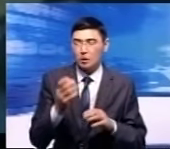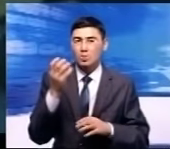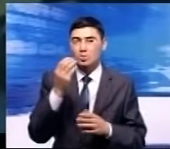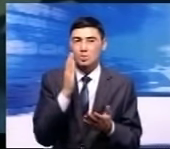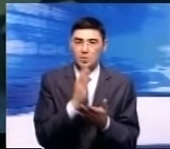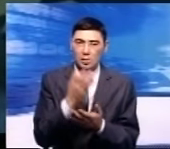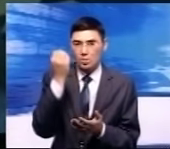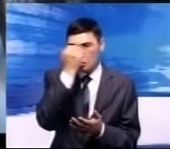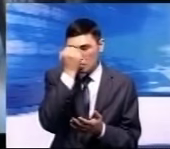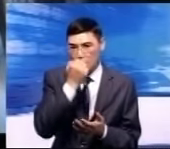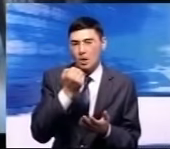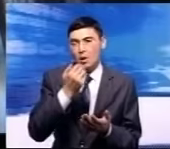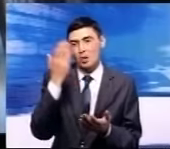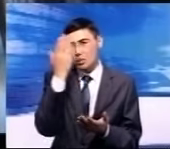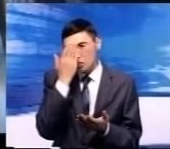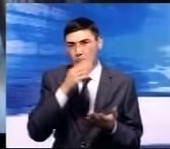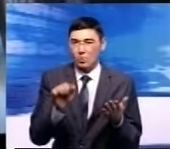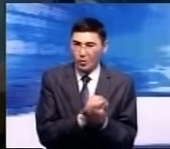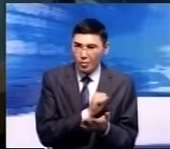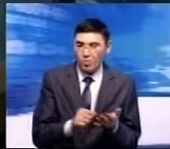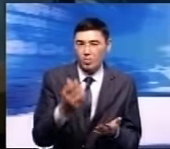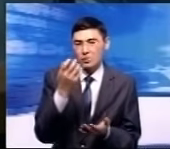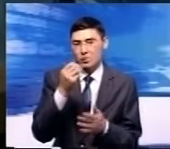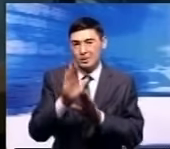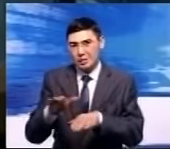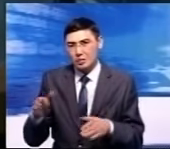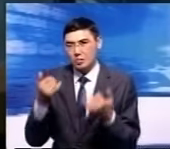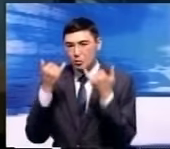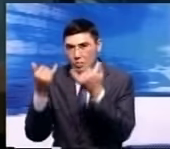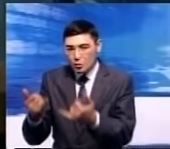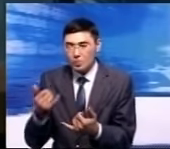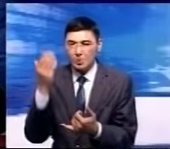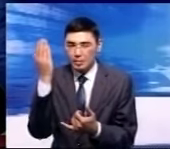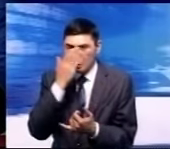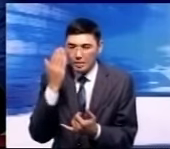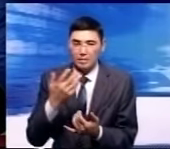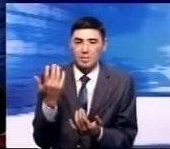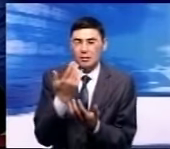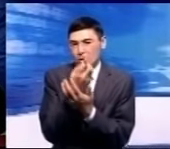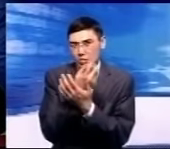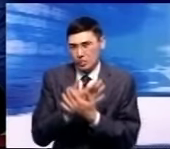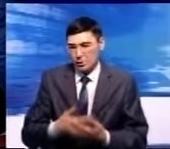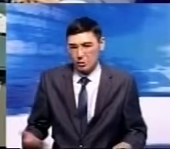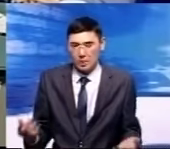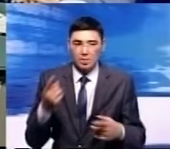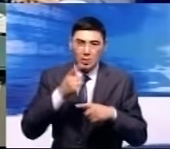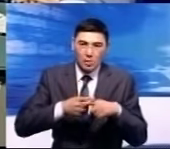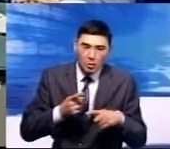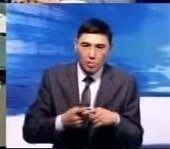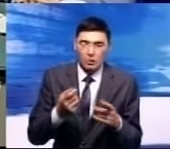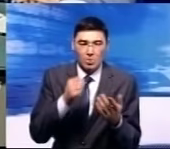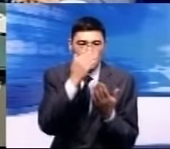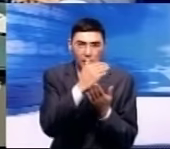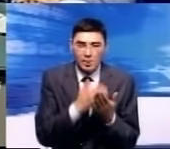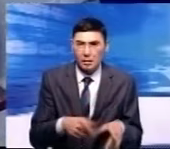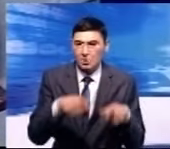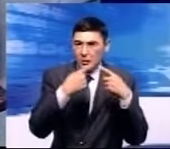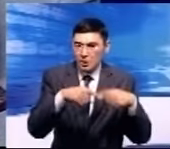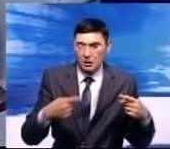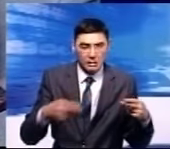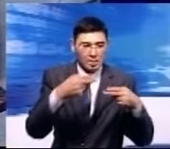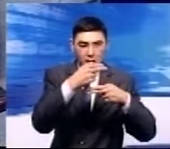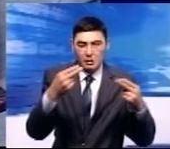художественные и документальные фильмы в разных жанрах, детские передачи, различные программы и телесериалы. Каждый проект отличается индивидуальностью,